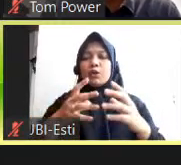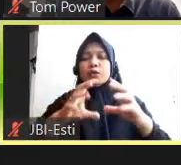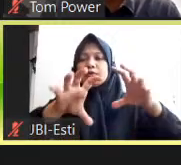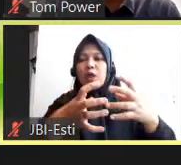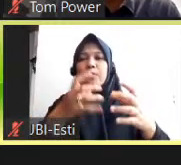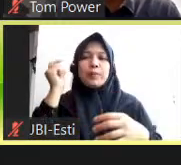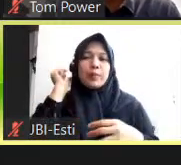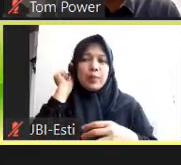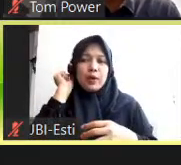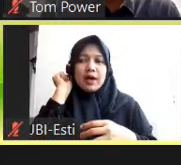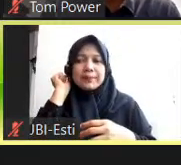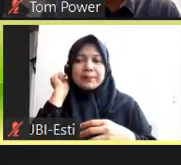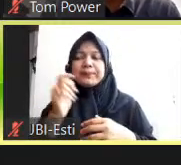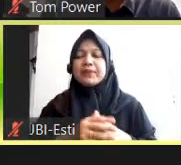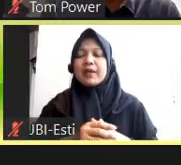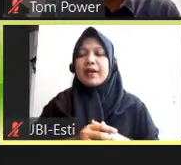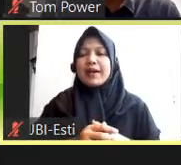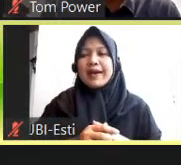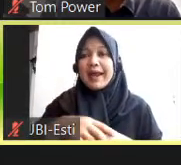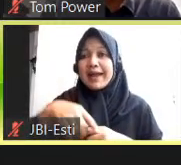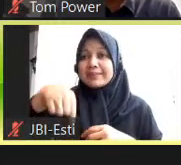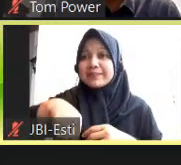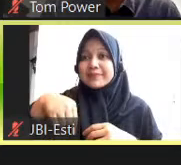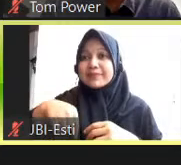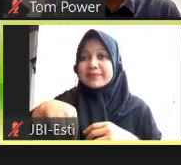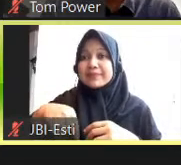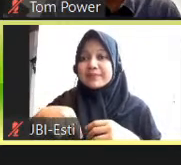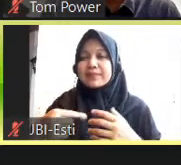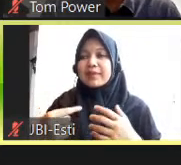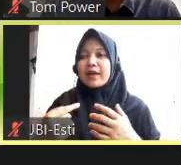kita bicara hari ini, itu adalah serangan terhadap